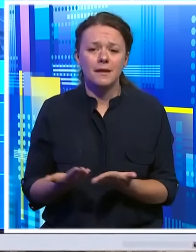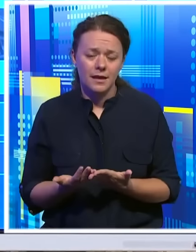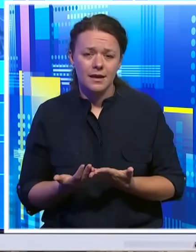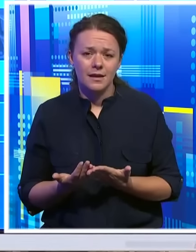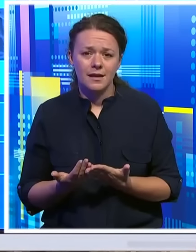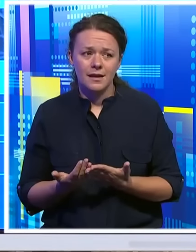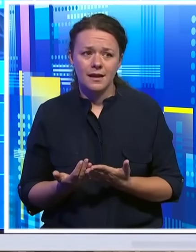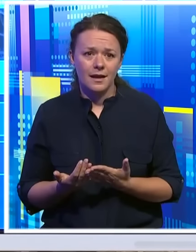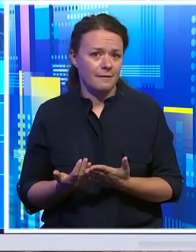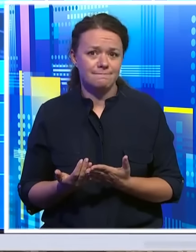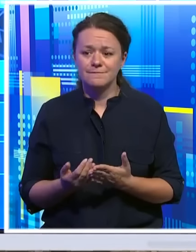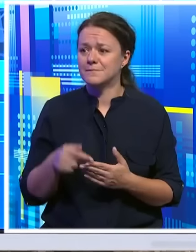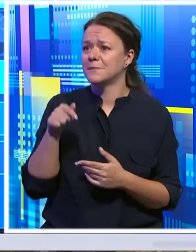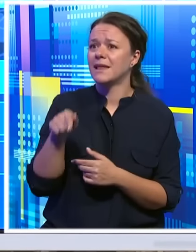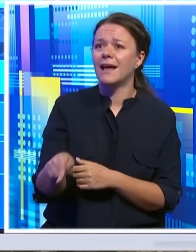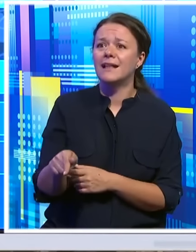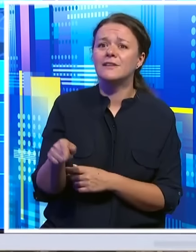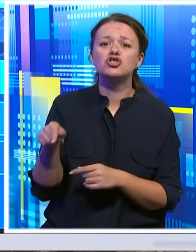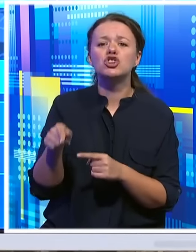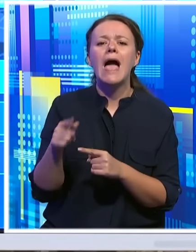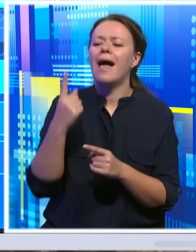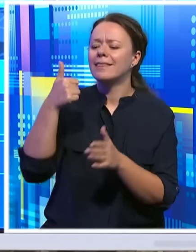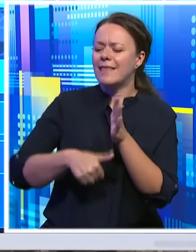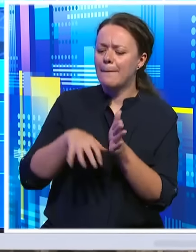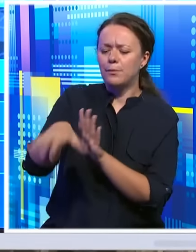to teško iscrpljuje, to je desetinama godina.